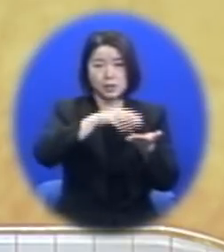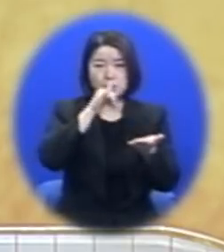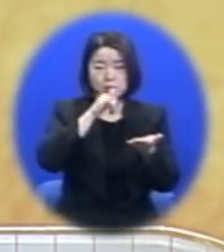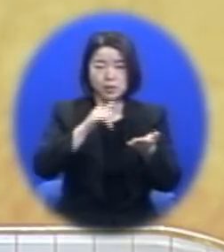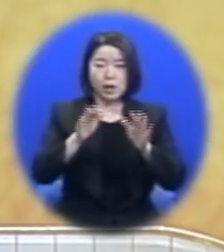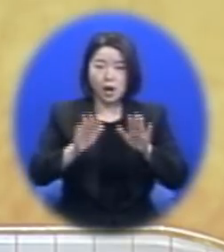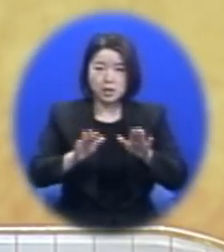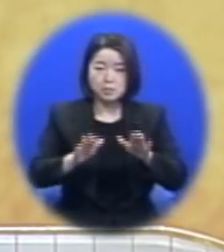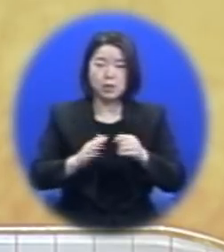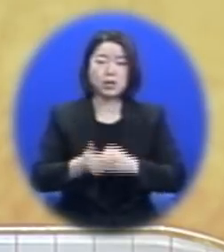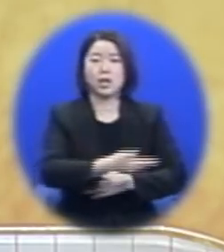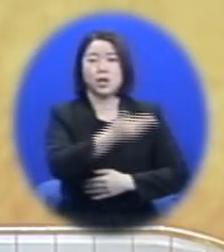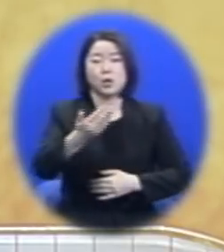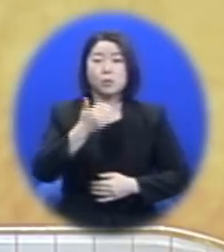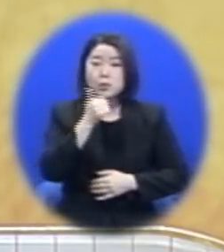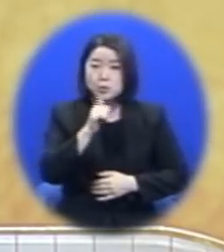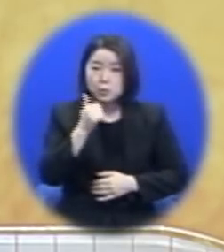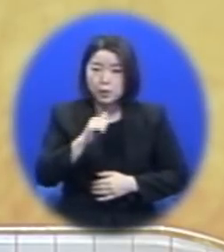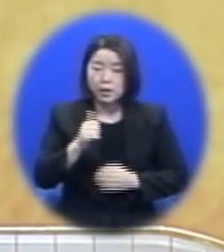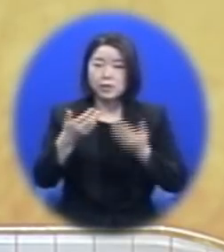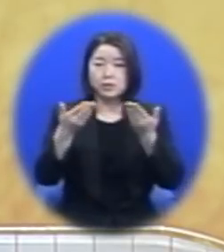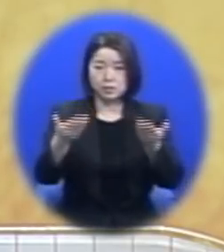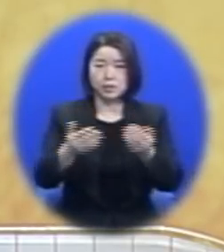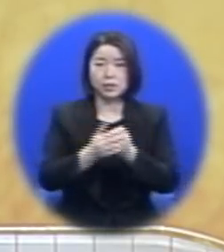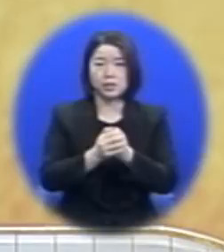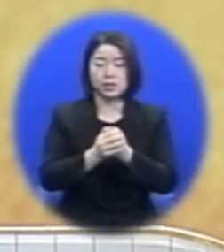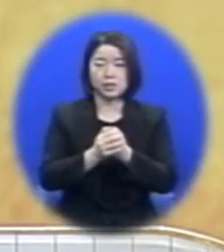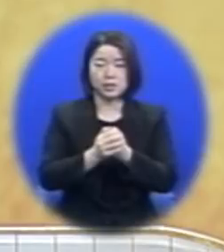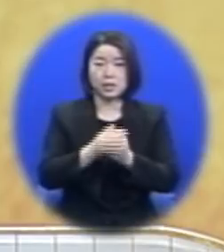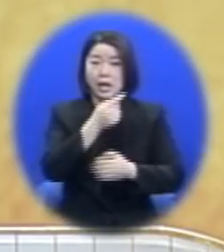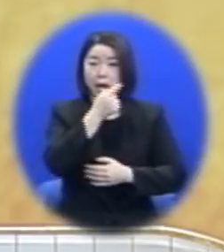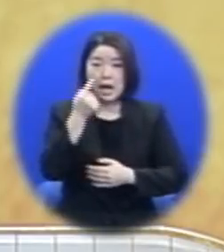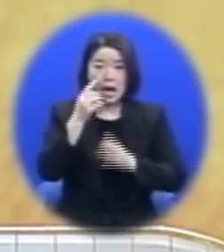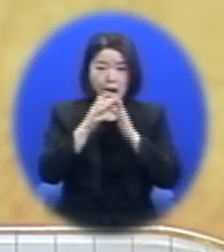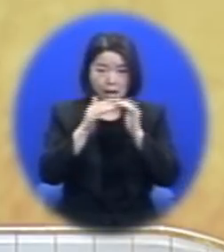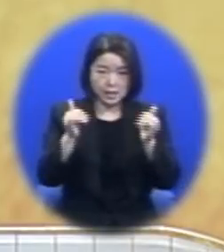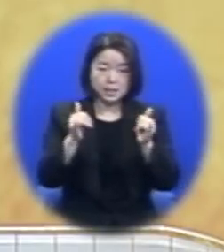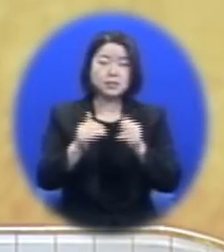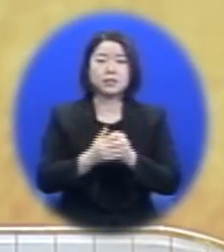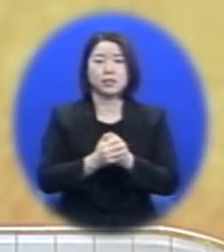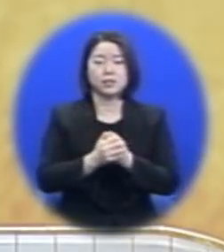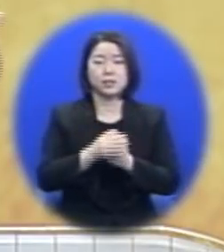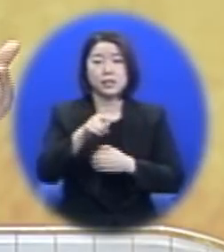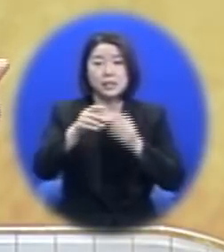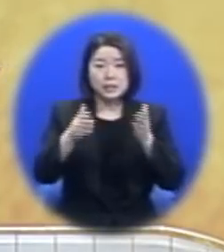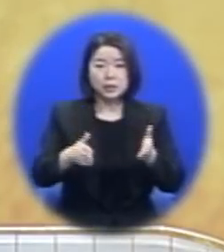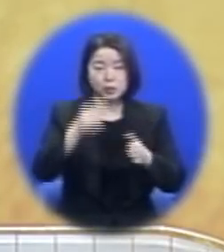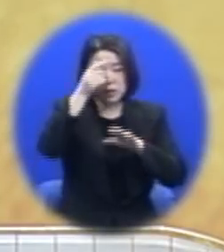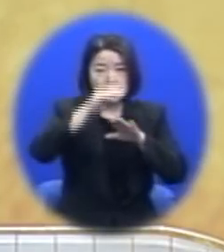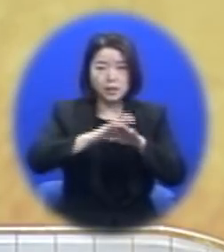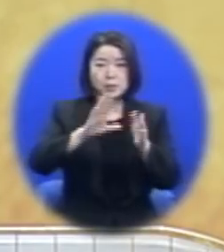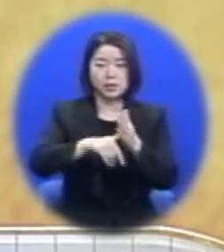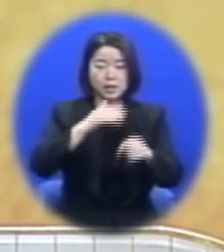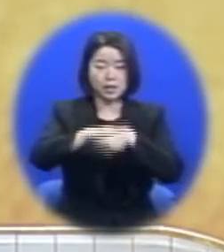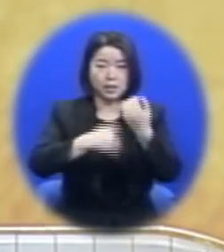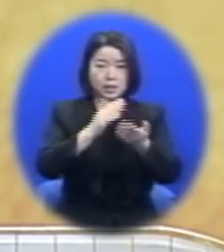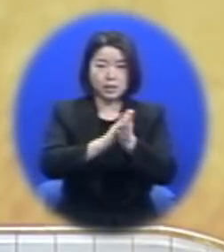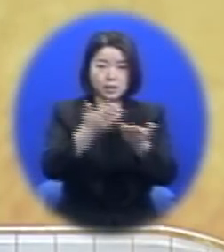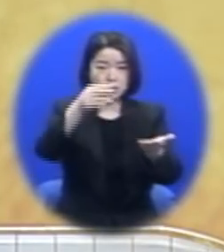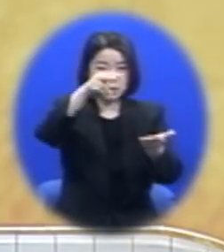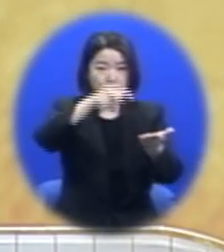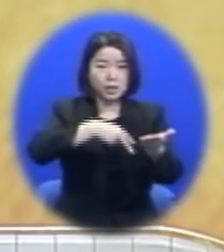추수감사주일에 여러분에게 소개할 우리 간증자는 그동안 예배 때